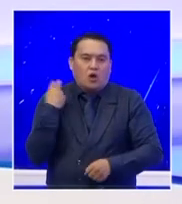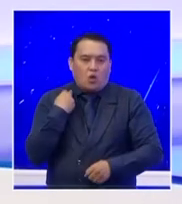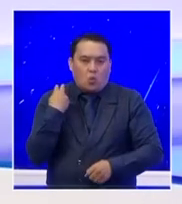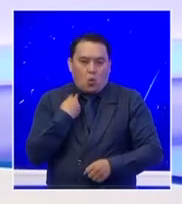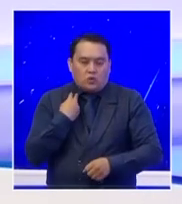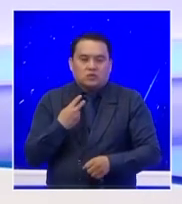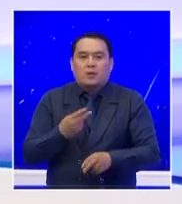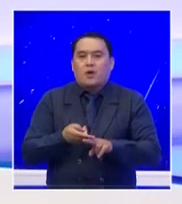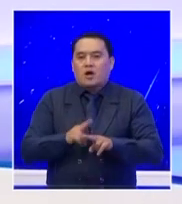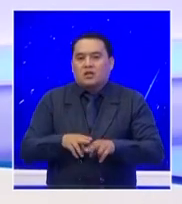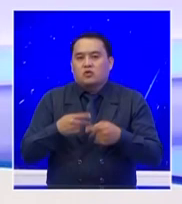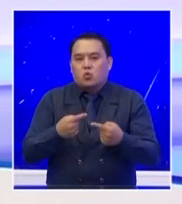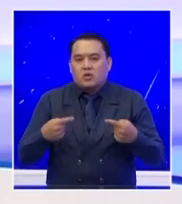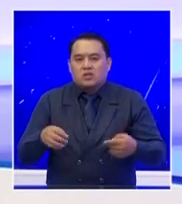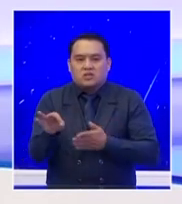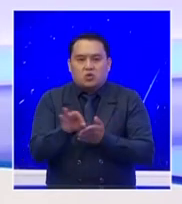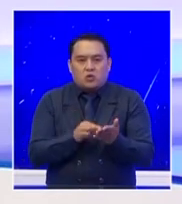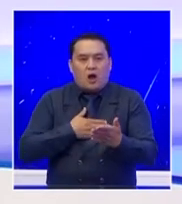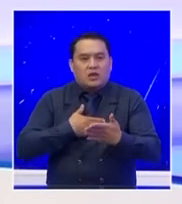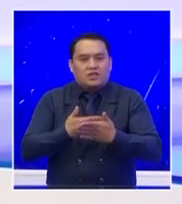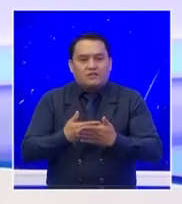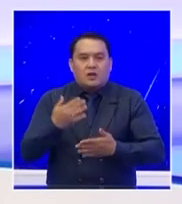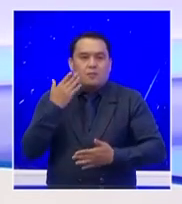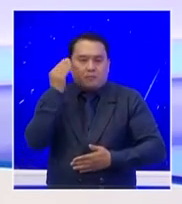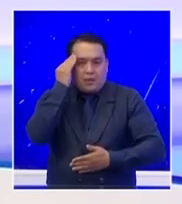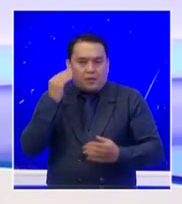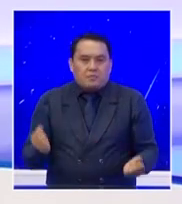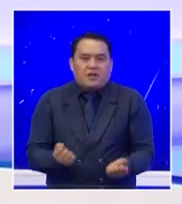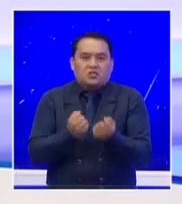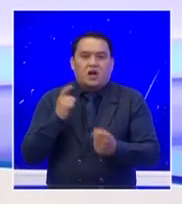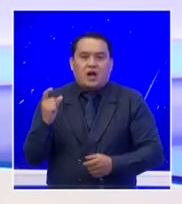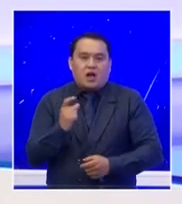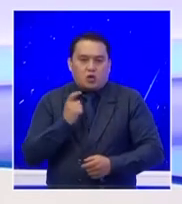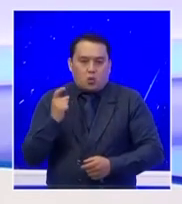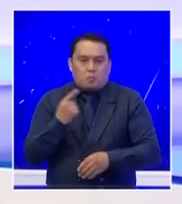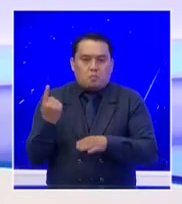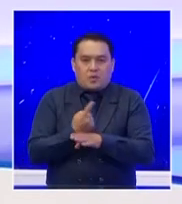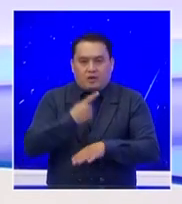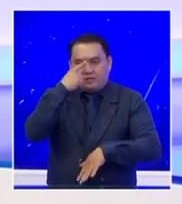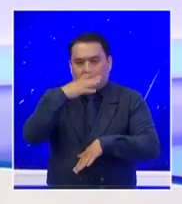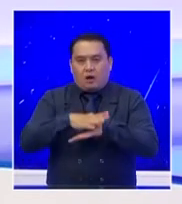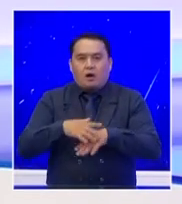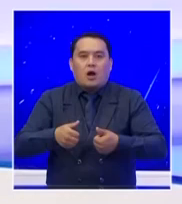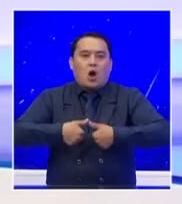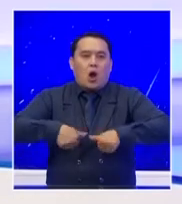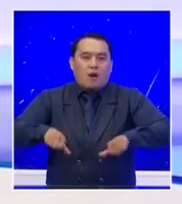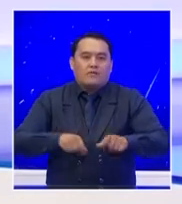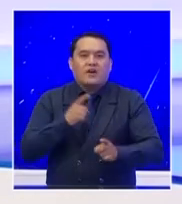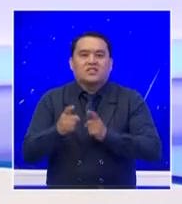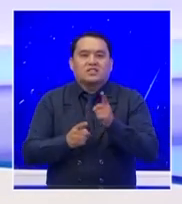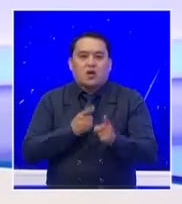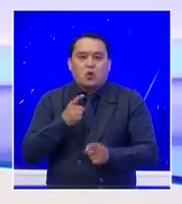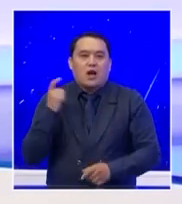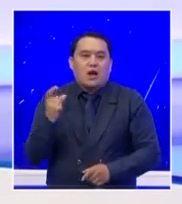нагрузки. Эти и другие срочные и оперативные меры поддержки экономики обсуждены в ходе первого заседания Государственной комиссии по